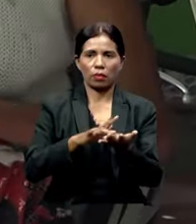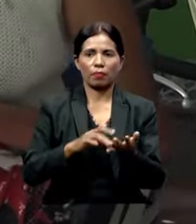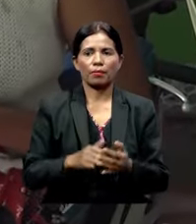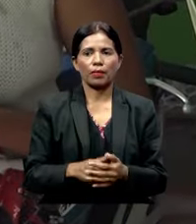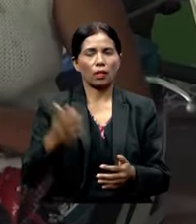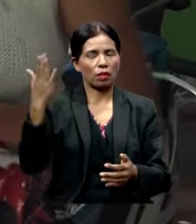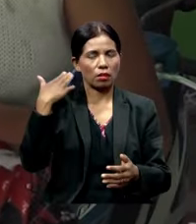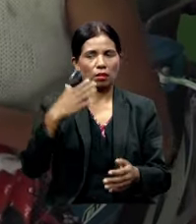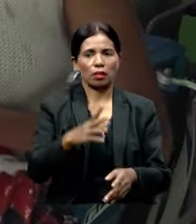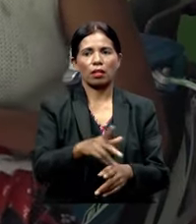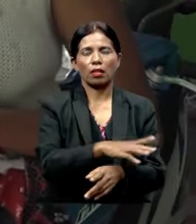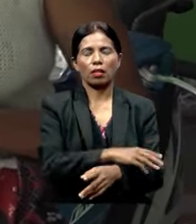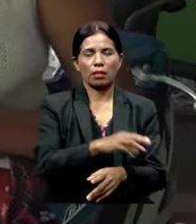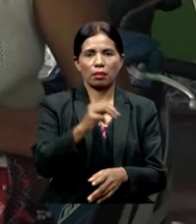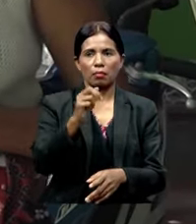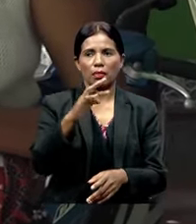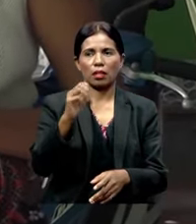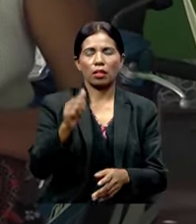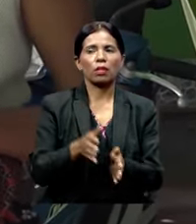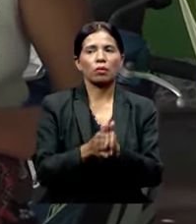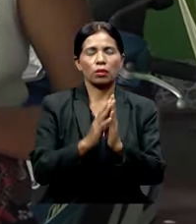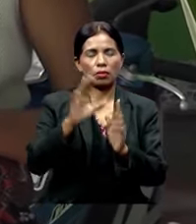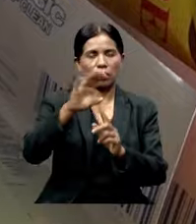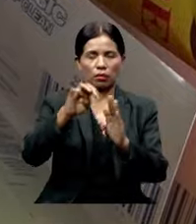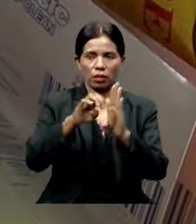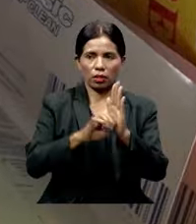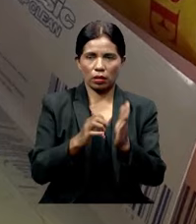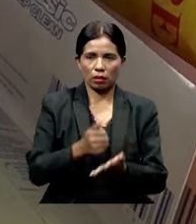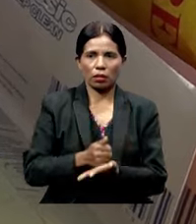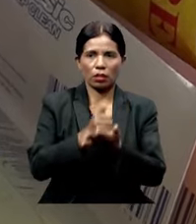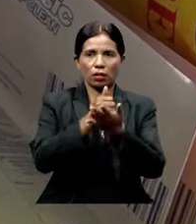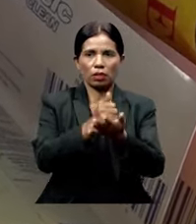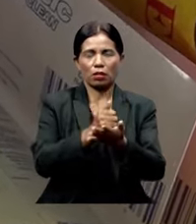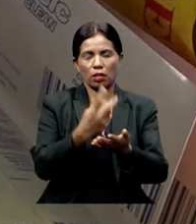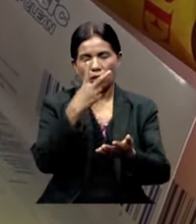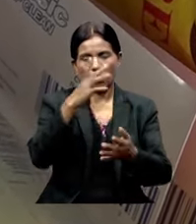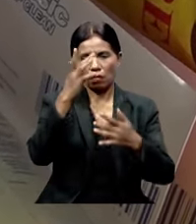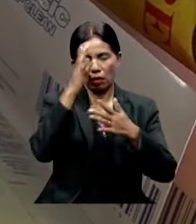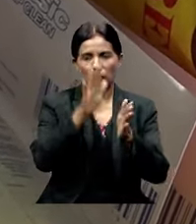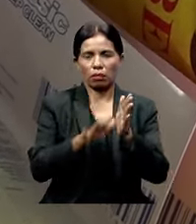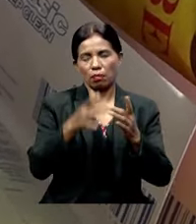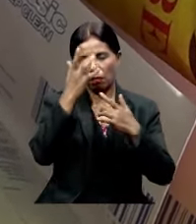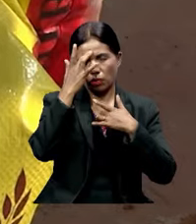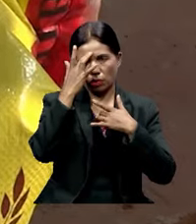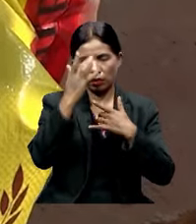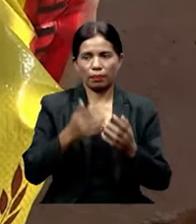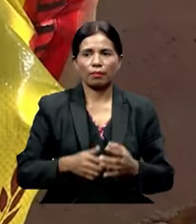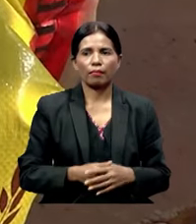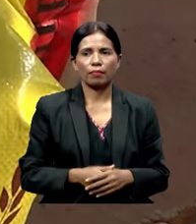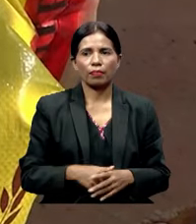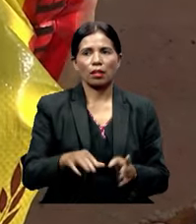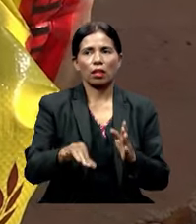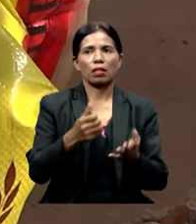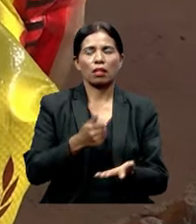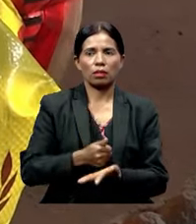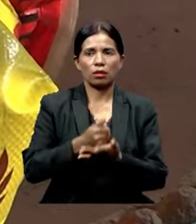ne paciente Maria do Hotel Sarmento khusus chef estado atau tulung nia hodi kura moras nebe nia sofre durante ne. Heta na apoi